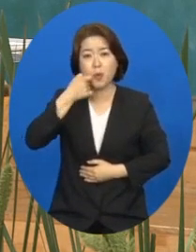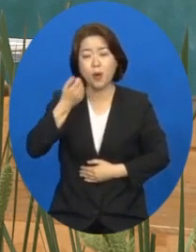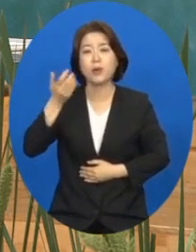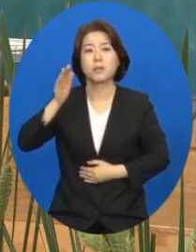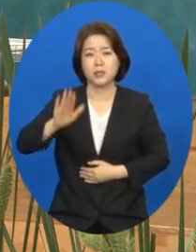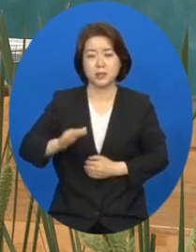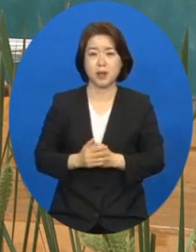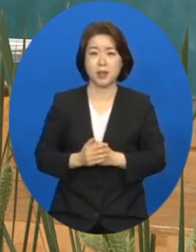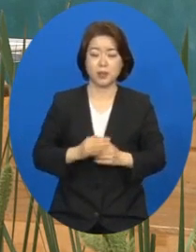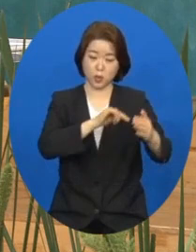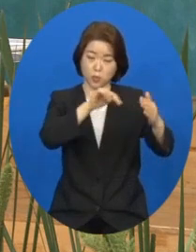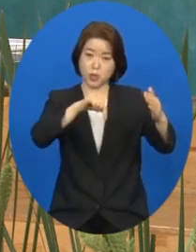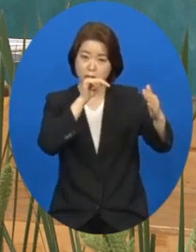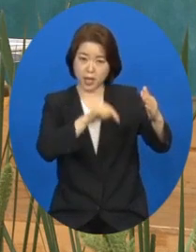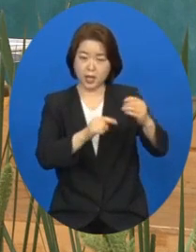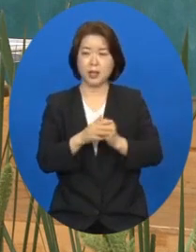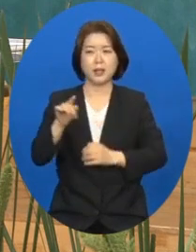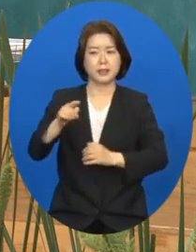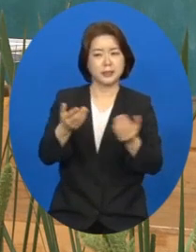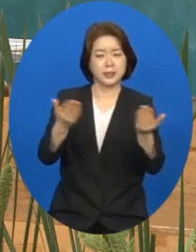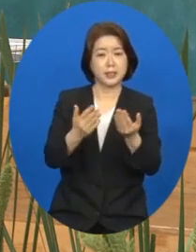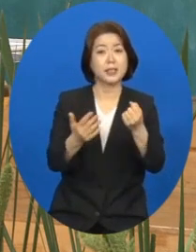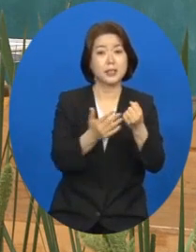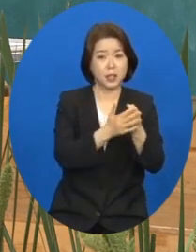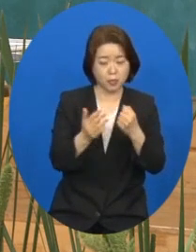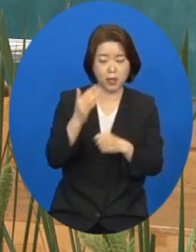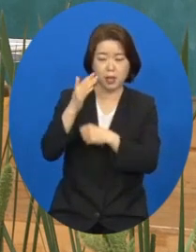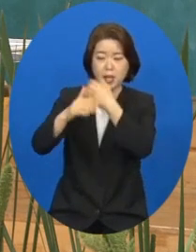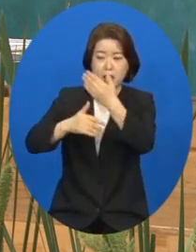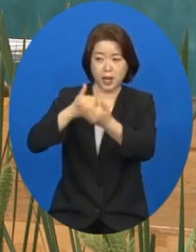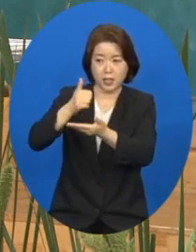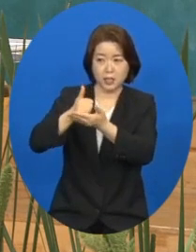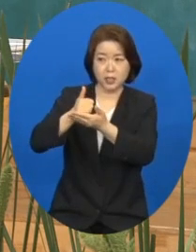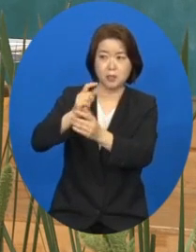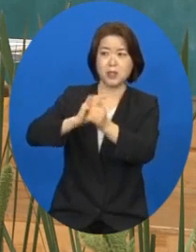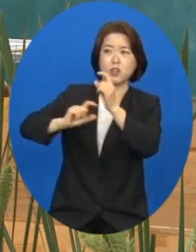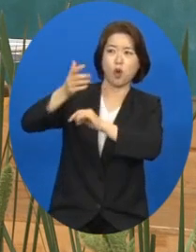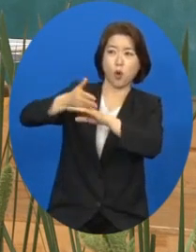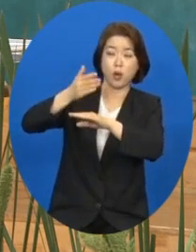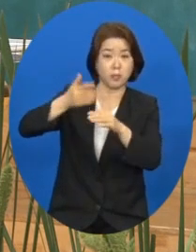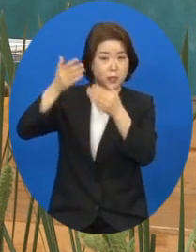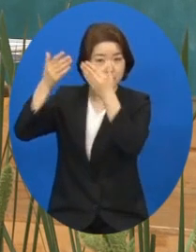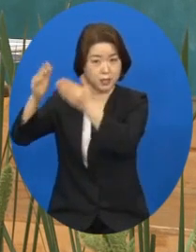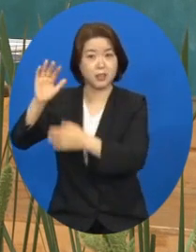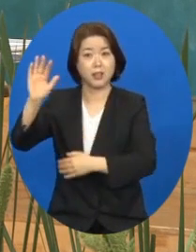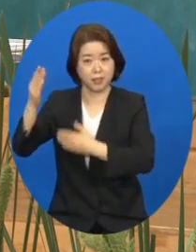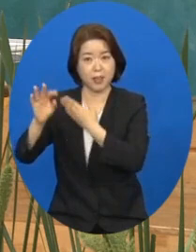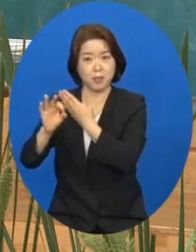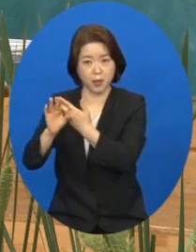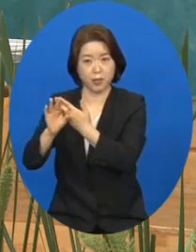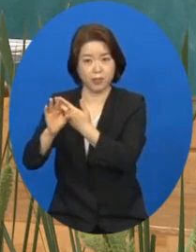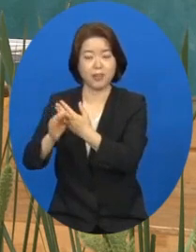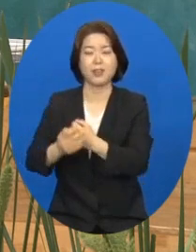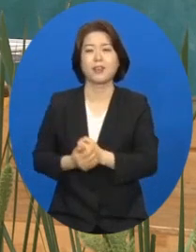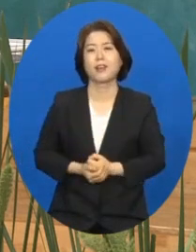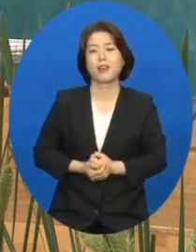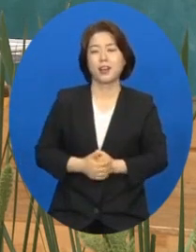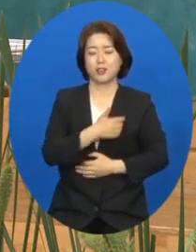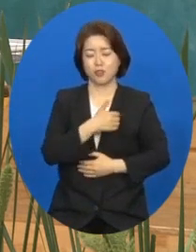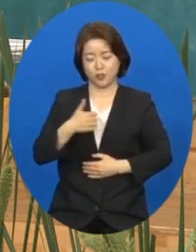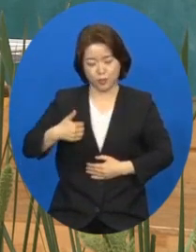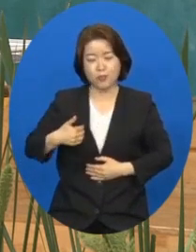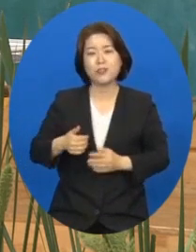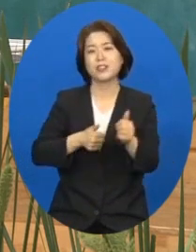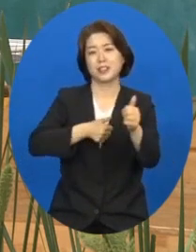우리 안에서 그 일로 인하여 하나님께 오히려 감사할 수 있게 되면 그러면 능히